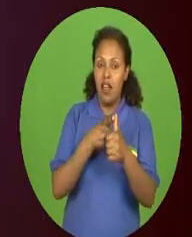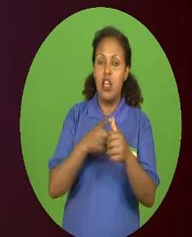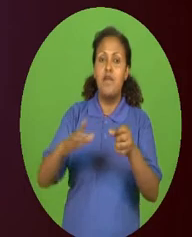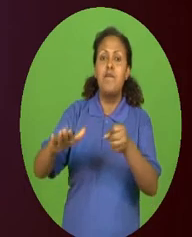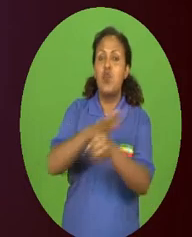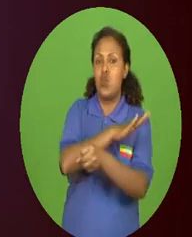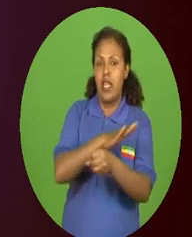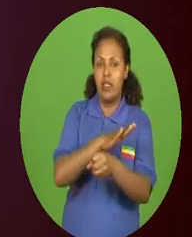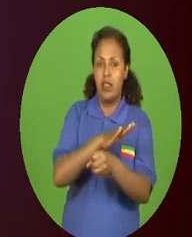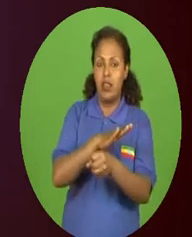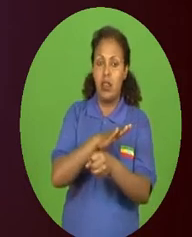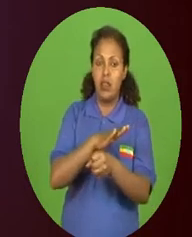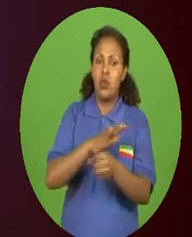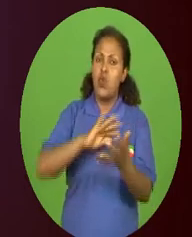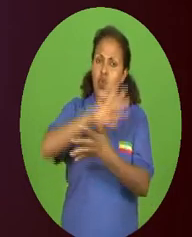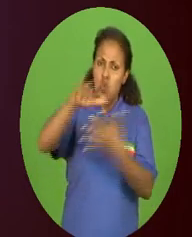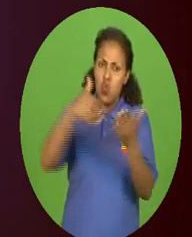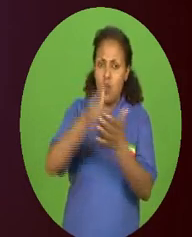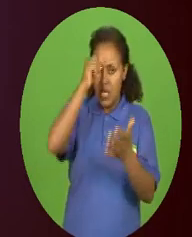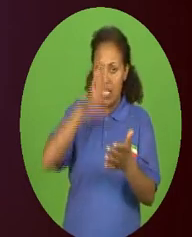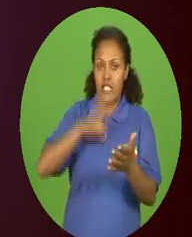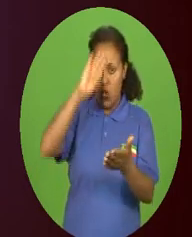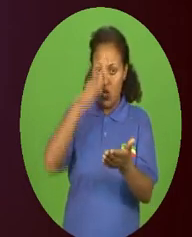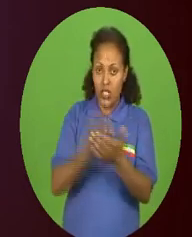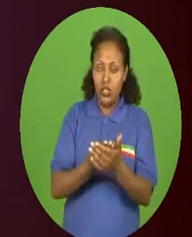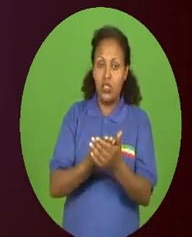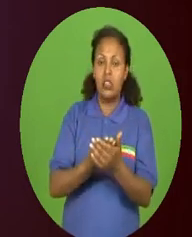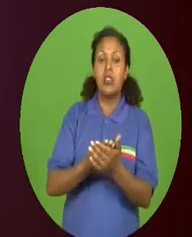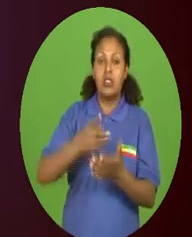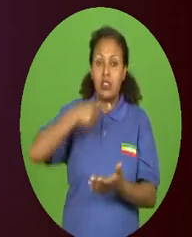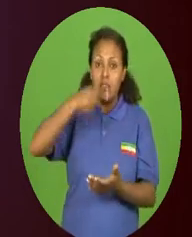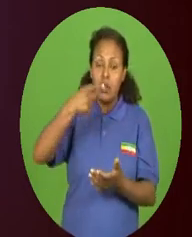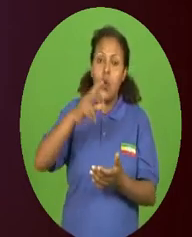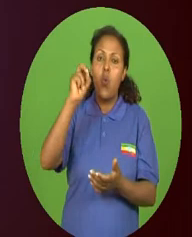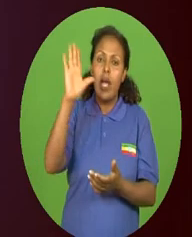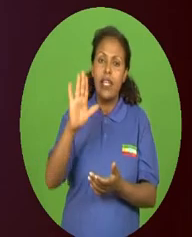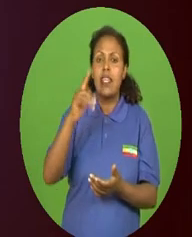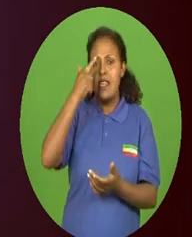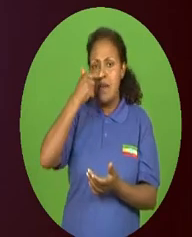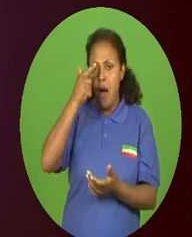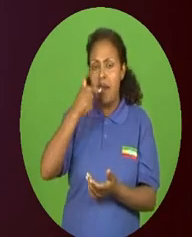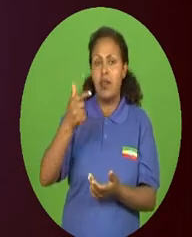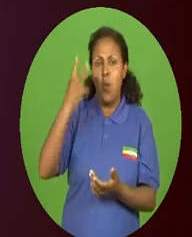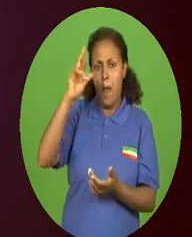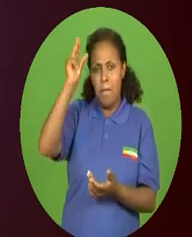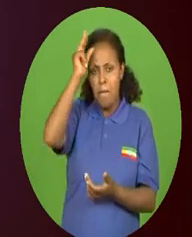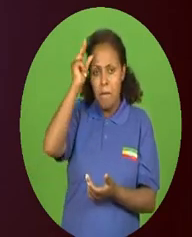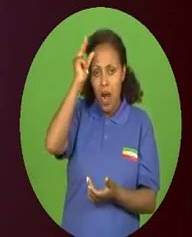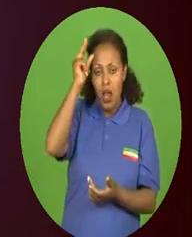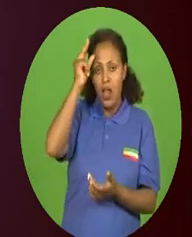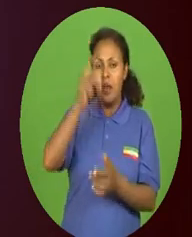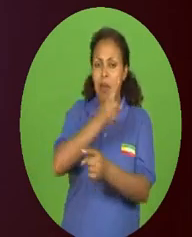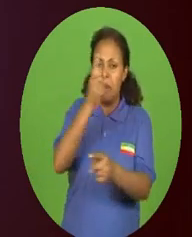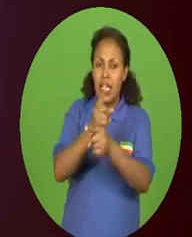አንደኛ ምሉእነት። ሁሉም የሰው ልጅ ቋንቋዎች የተናጋሪያቸውን ወግ፣ ልማድ ወይም